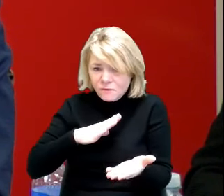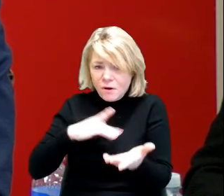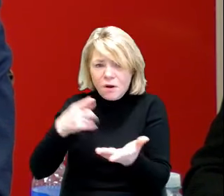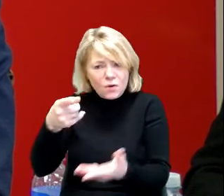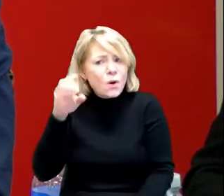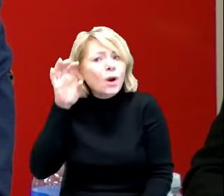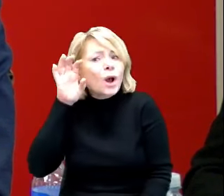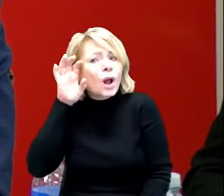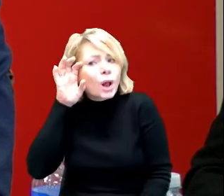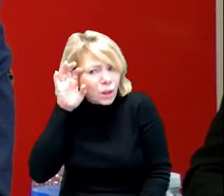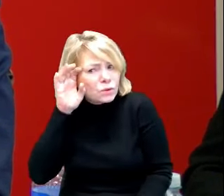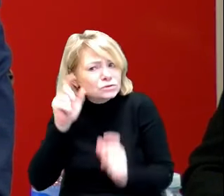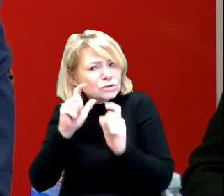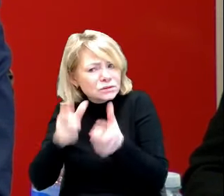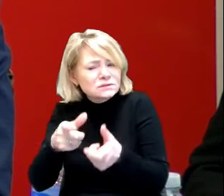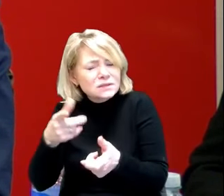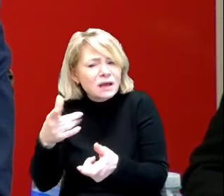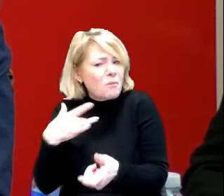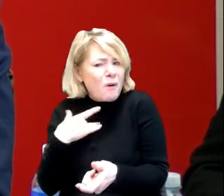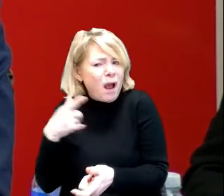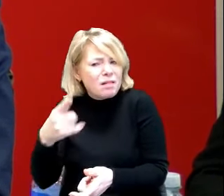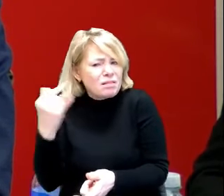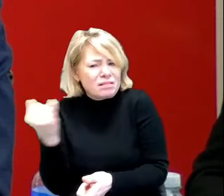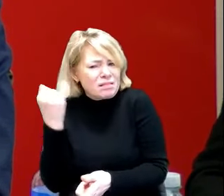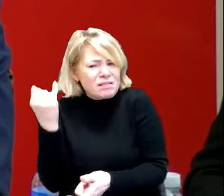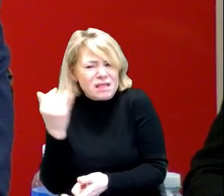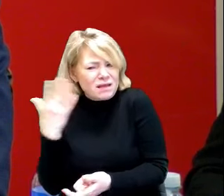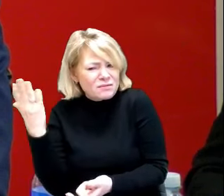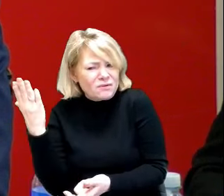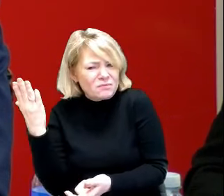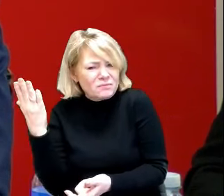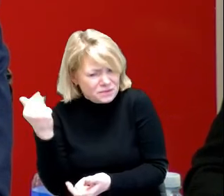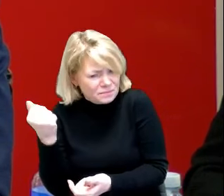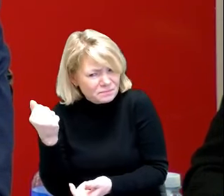atsakymo ar jum neįdomu neįdomu